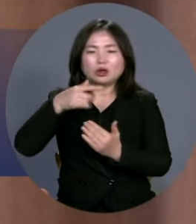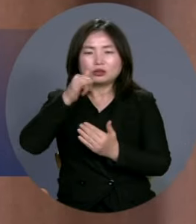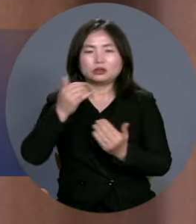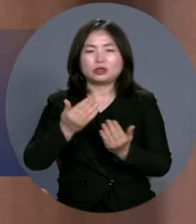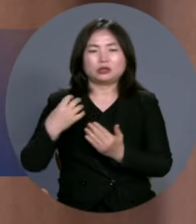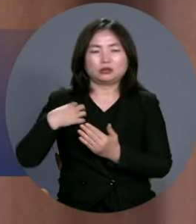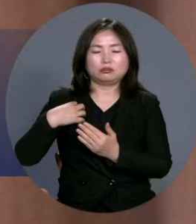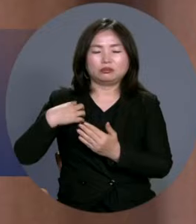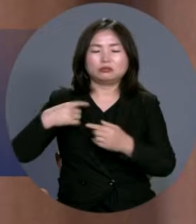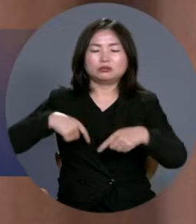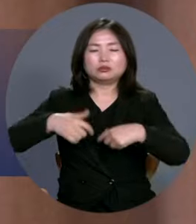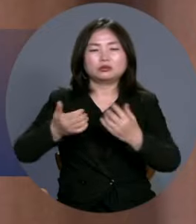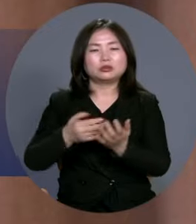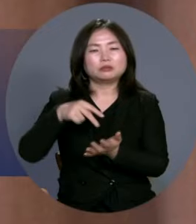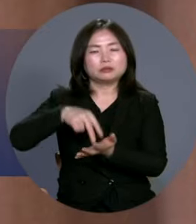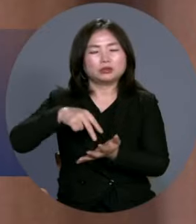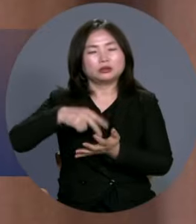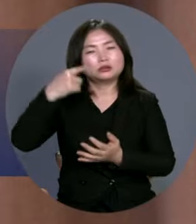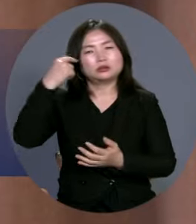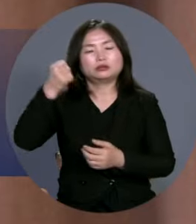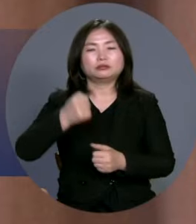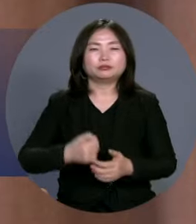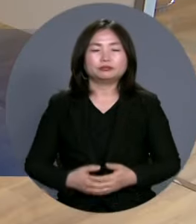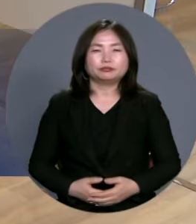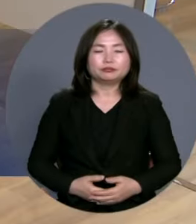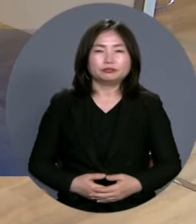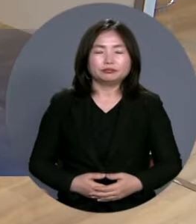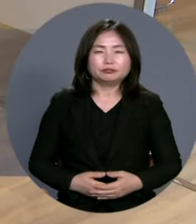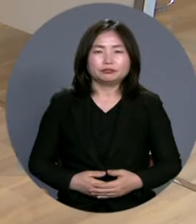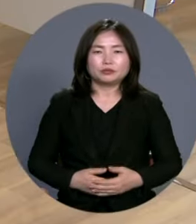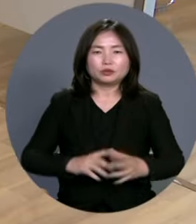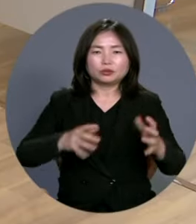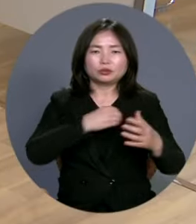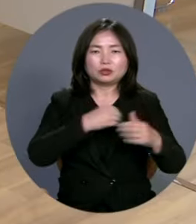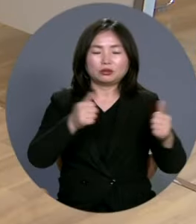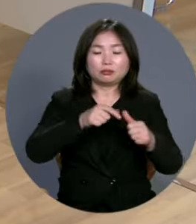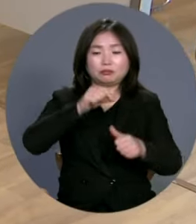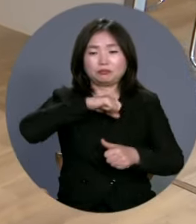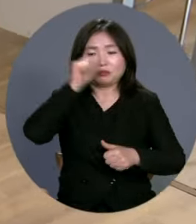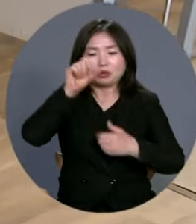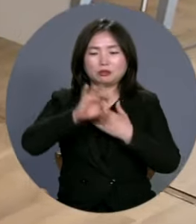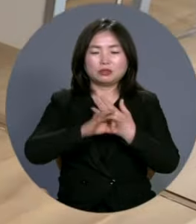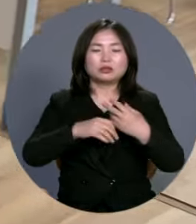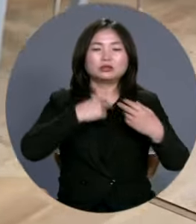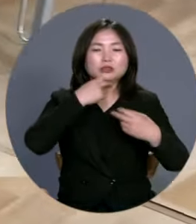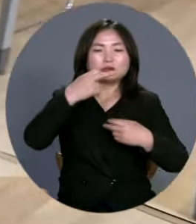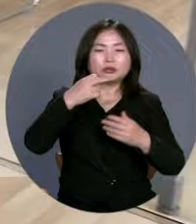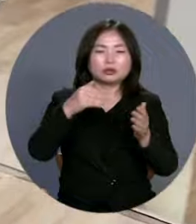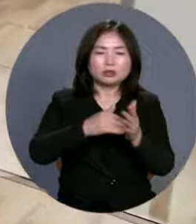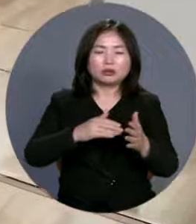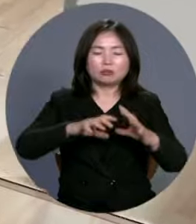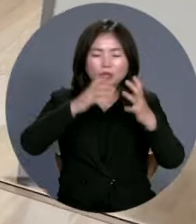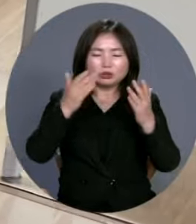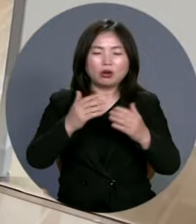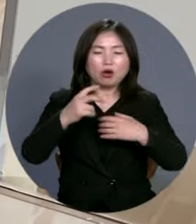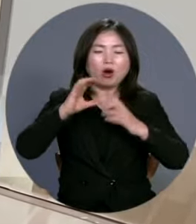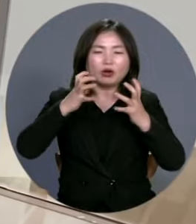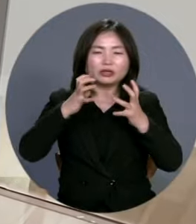있는 정당의 사명이라고 생각했습니다. 국회의원에 당선되면 12세까지 모든